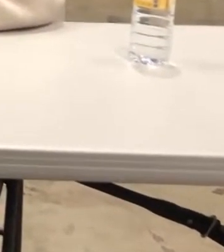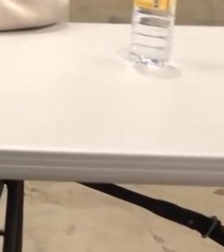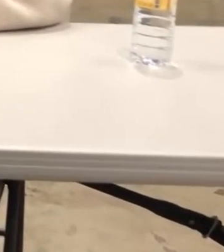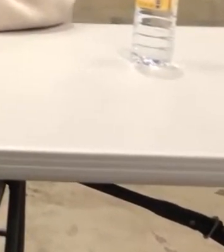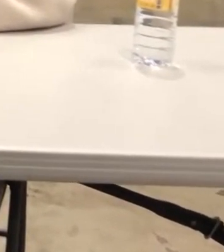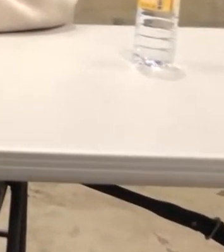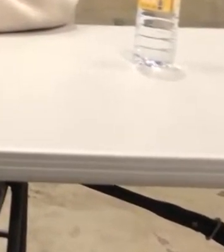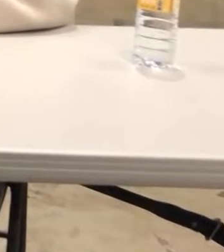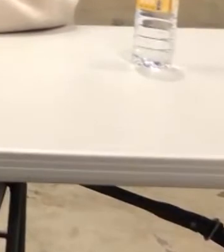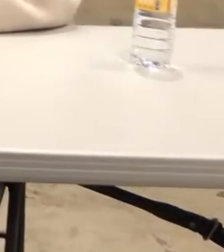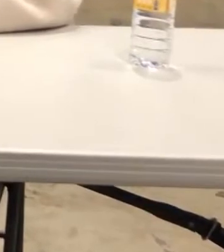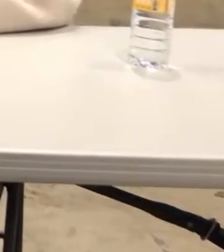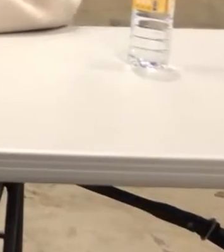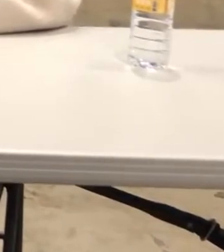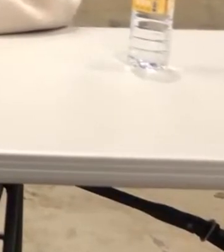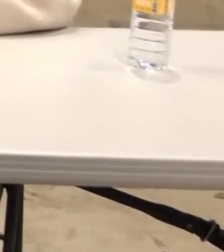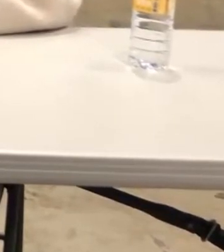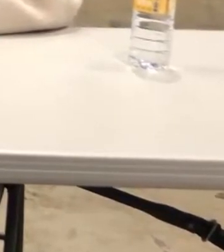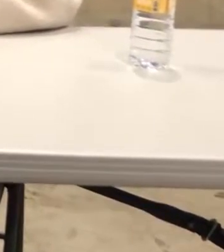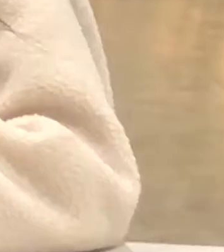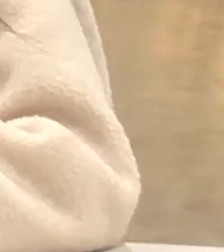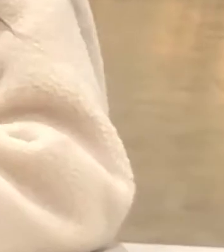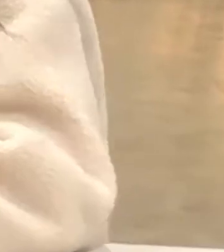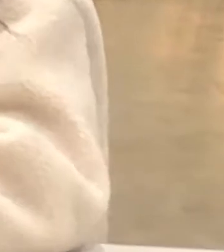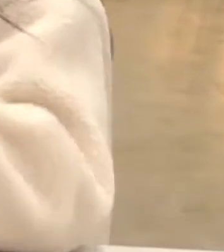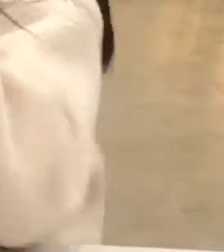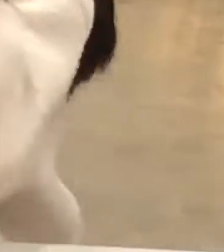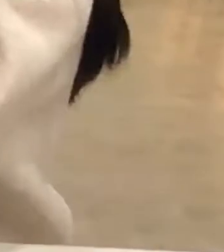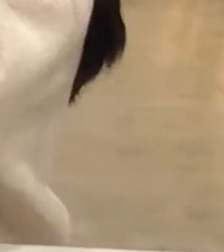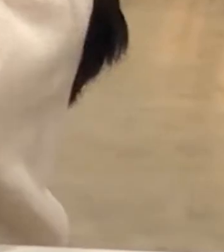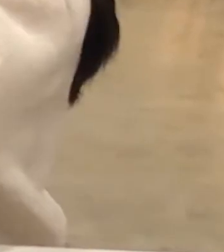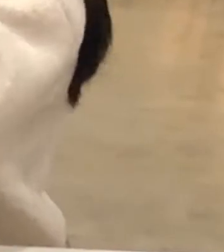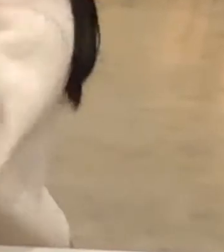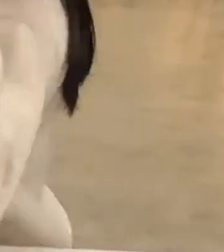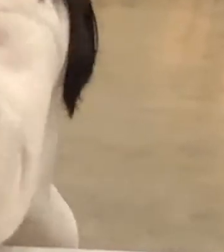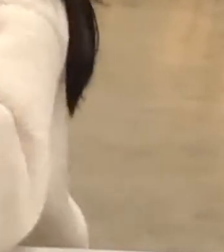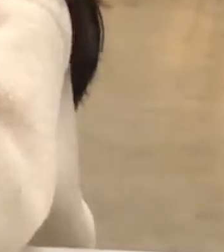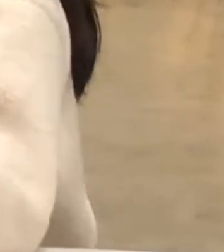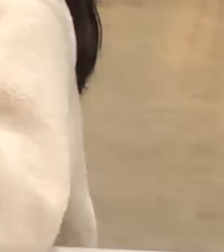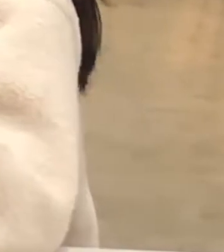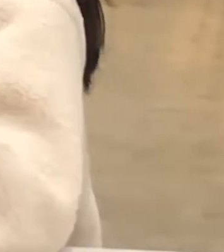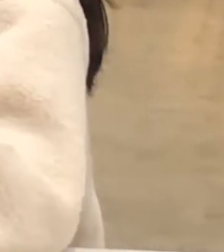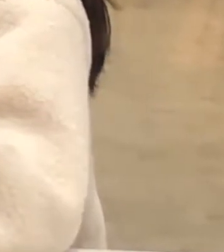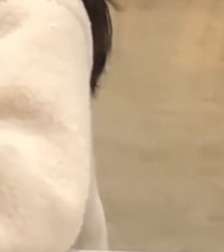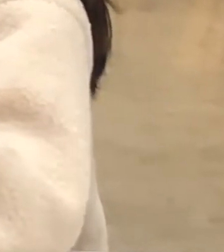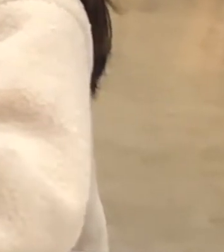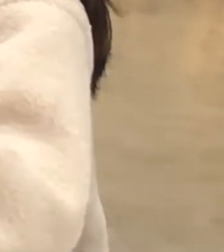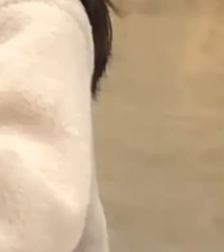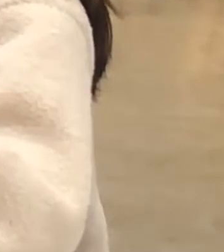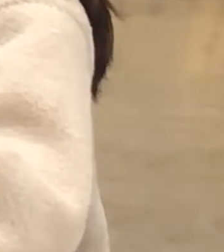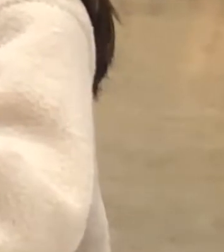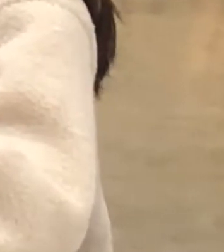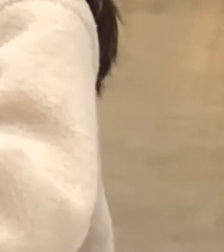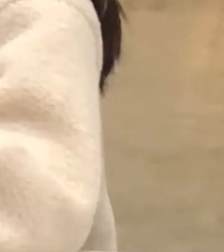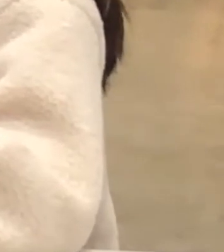그래 우리가 연애를 해봤어야지. 그나저나 너 애들 갈 시간에? 애들이